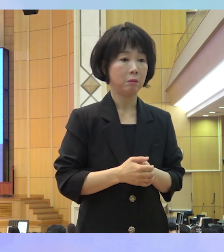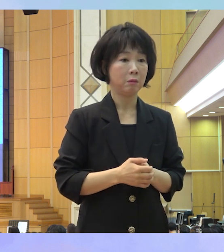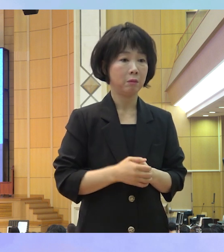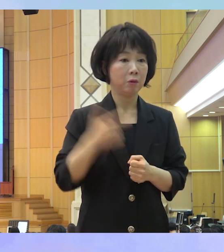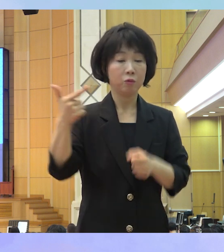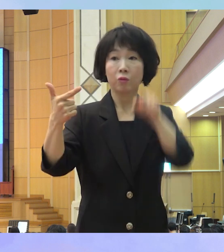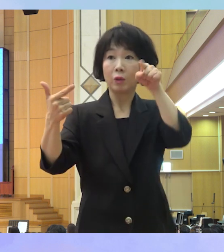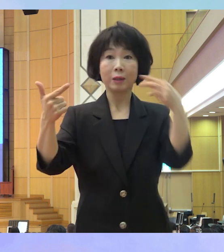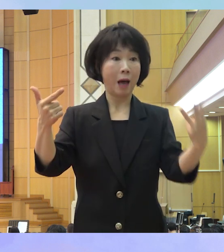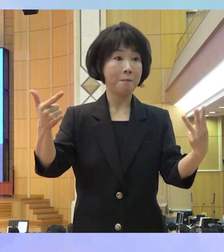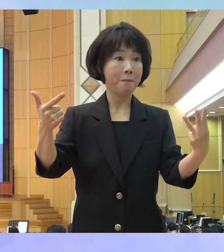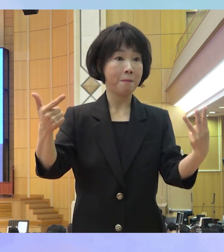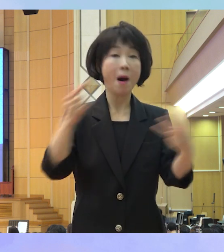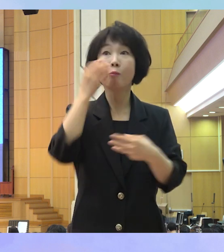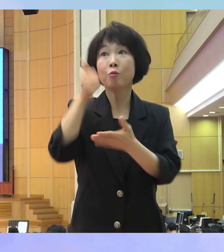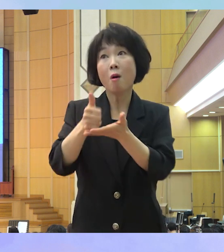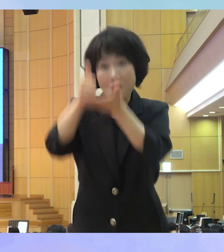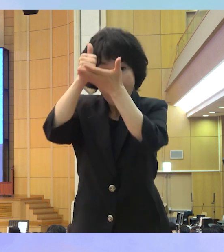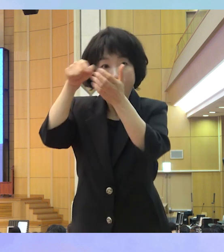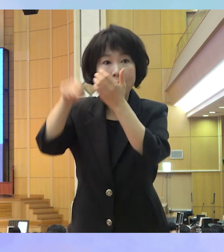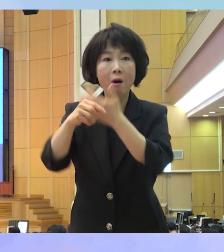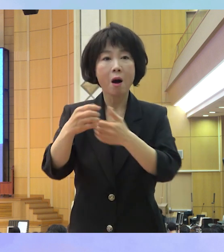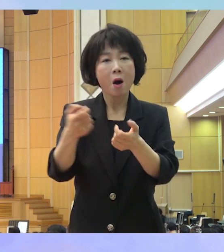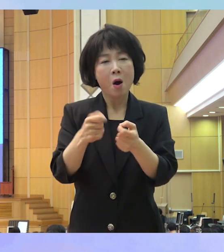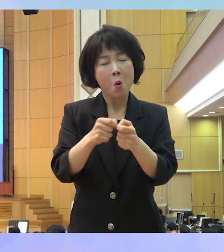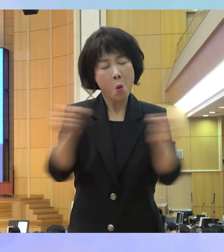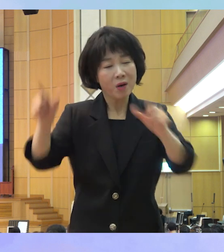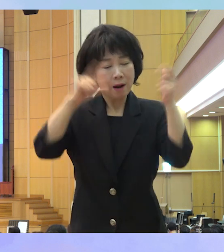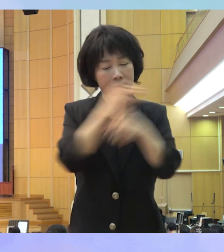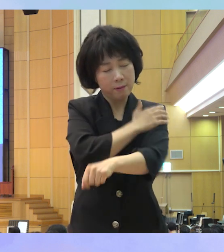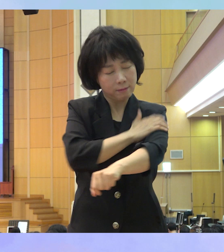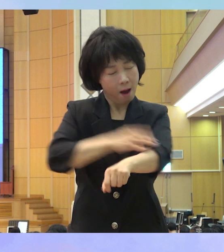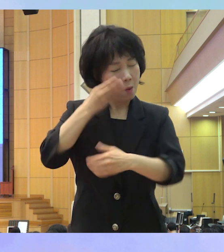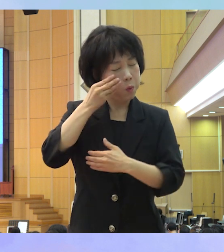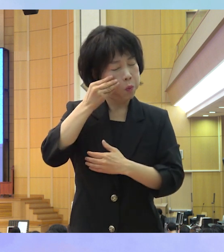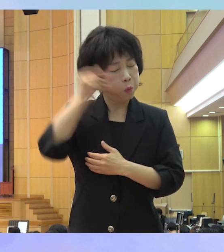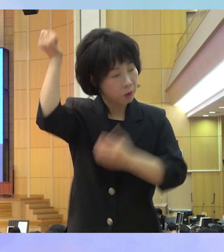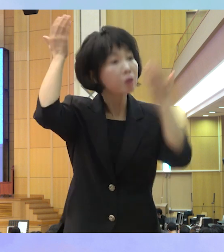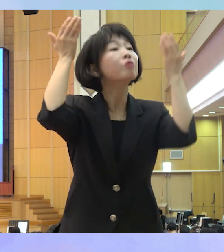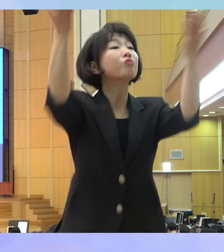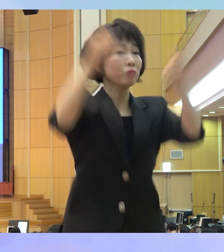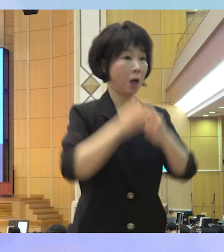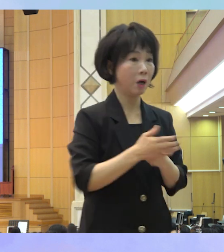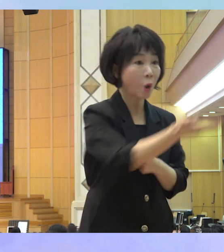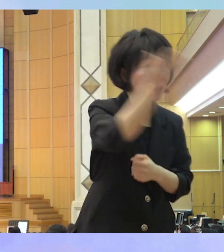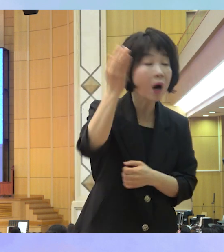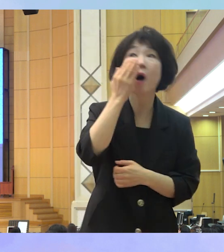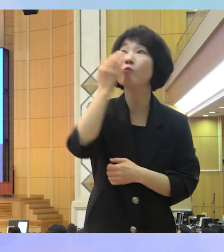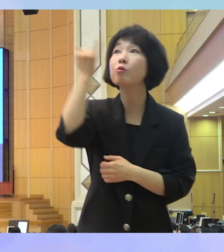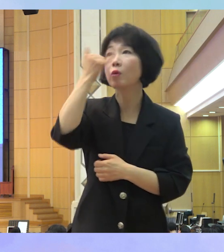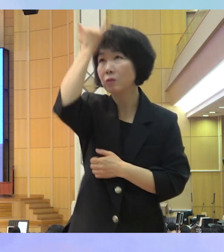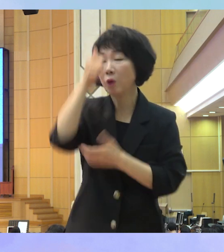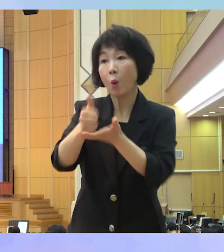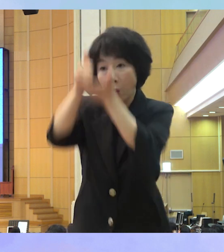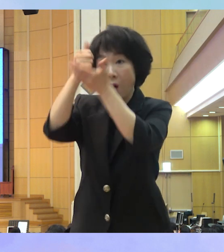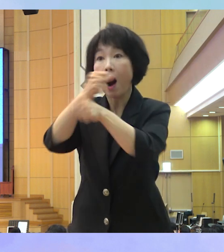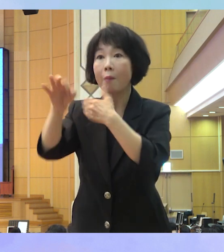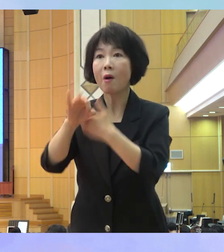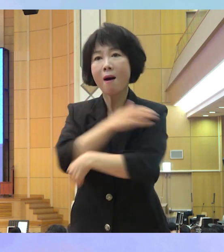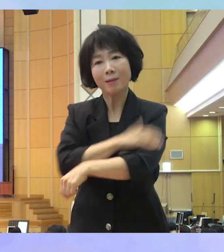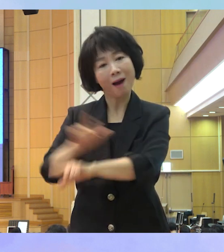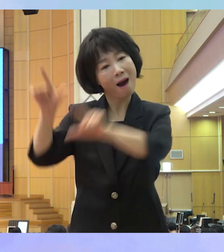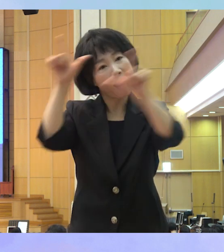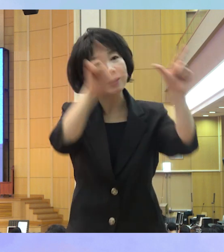3절에 장수하고 잘 된다. 그러니까 부모를 공경하면 하나님께서 이 땅에서 잘